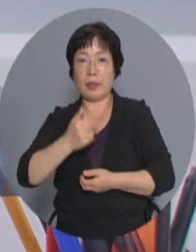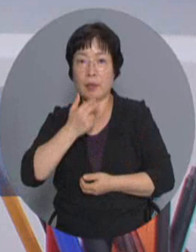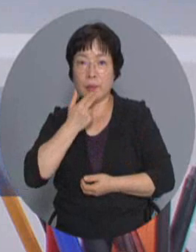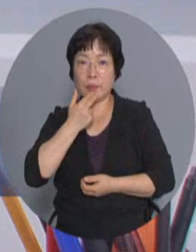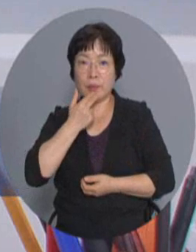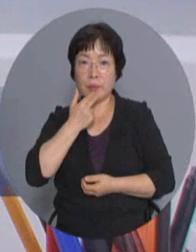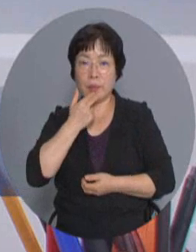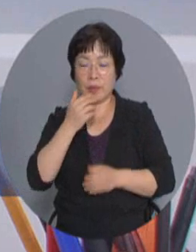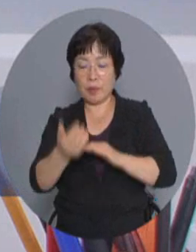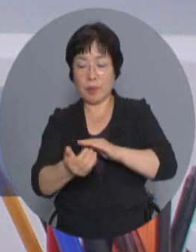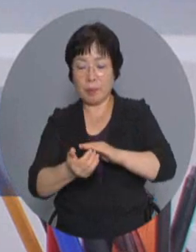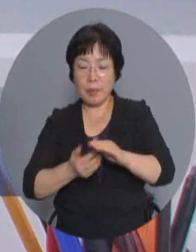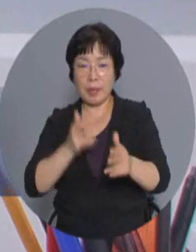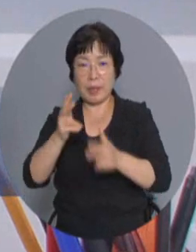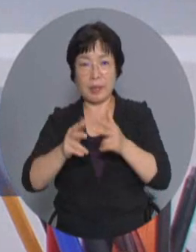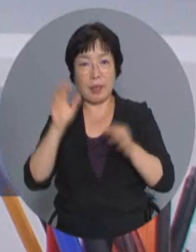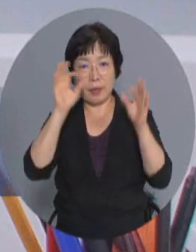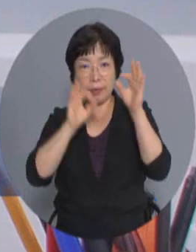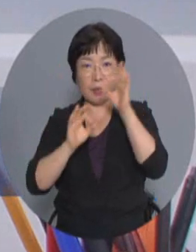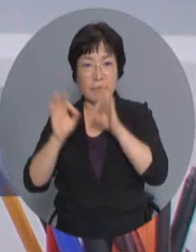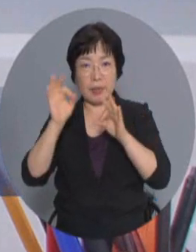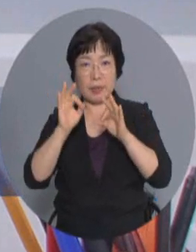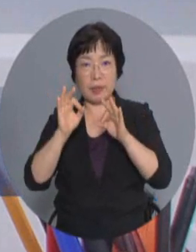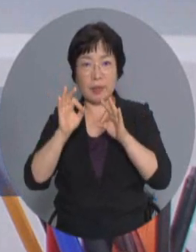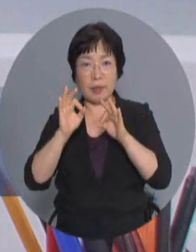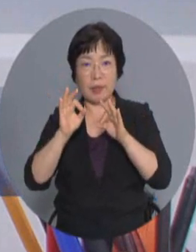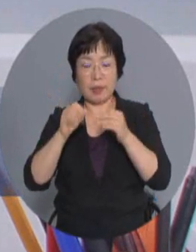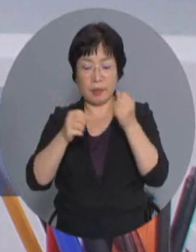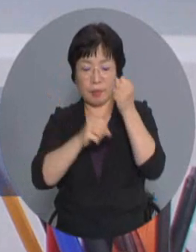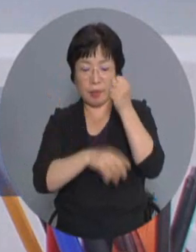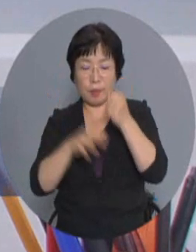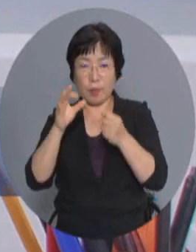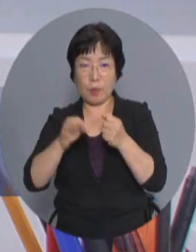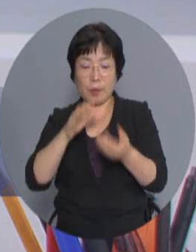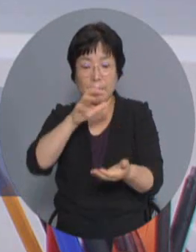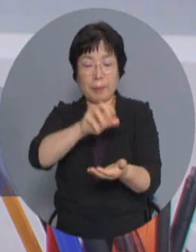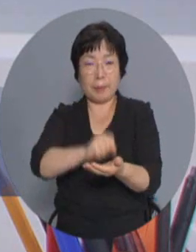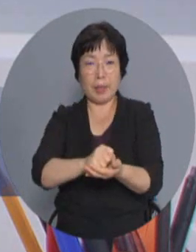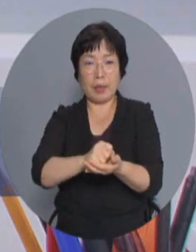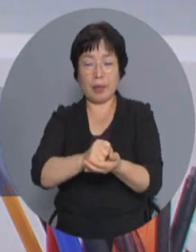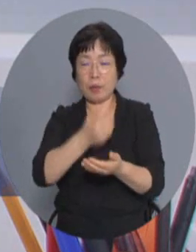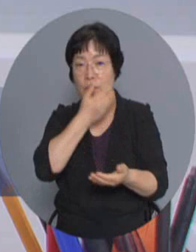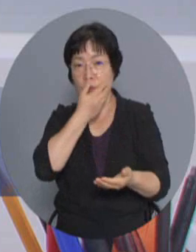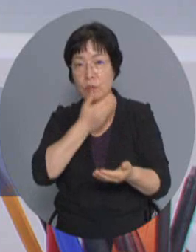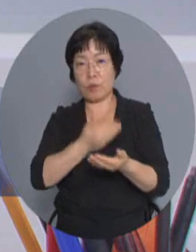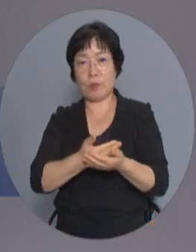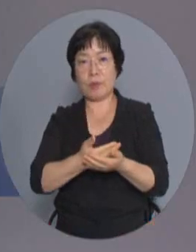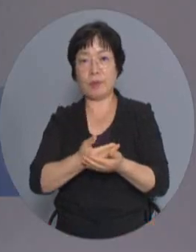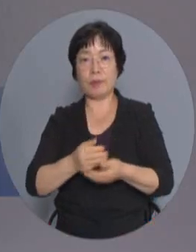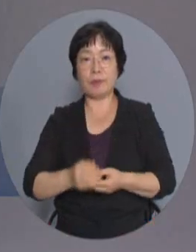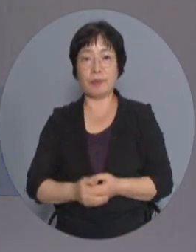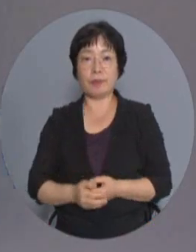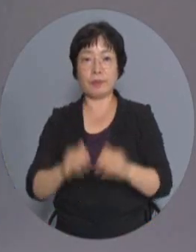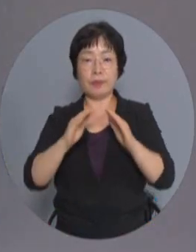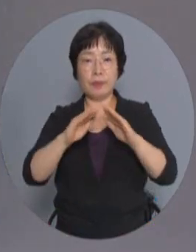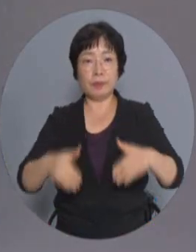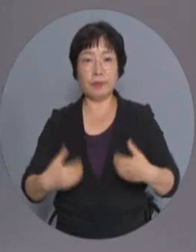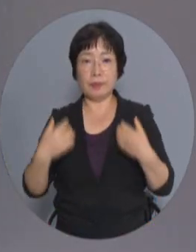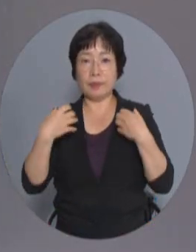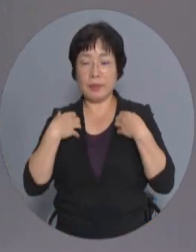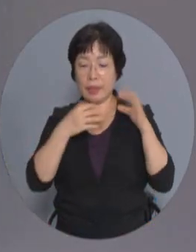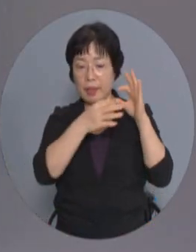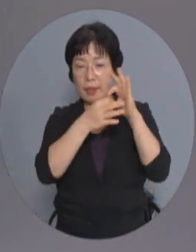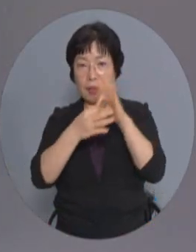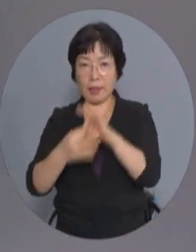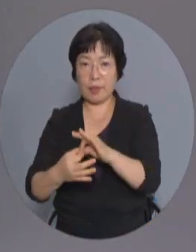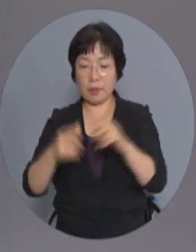더 선제적으로 사업들을 발굴을 해가지고 이 기금을 좀 선점하는 게 굉장히 중요하기 때문에 전라남도는